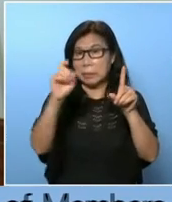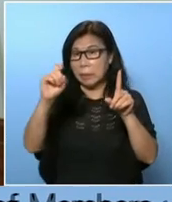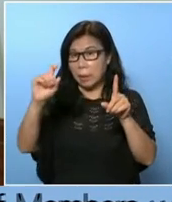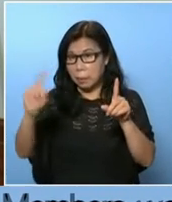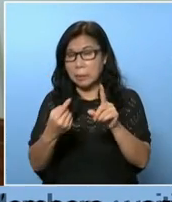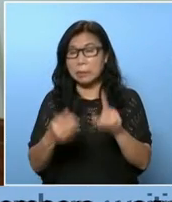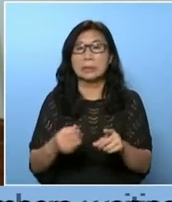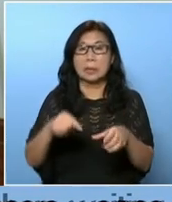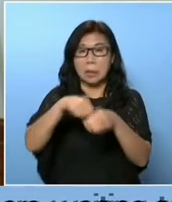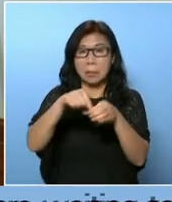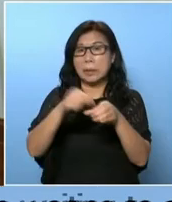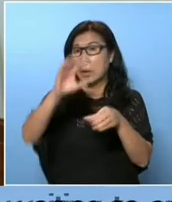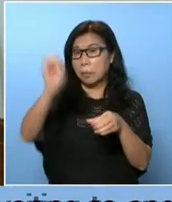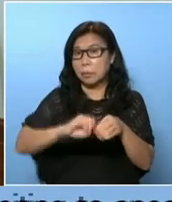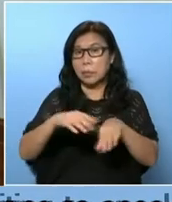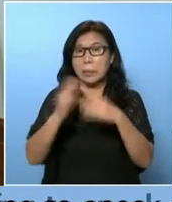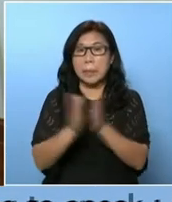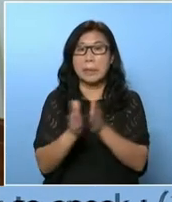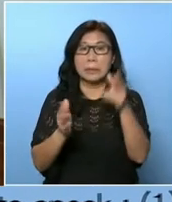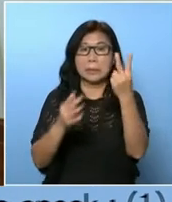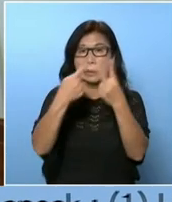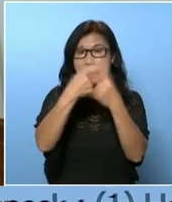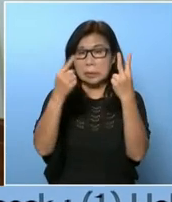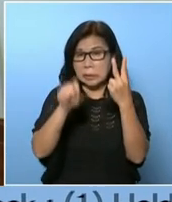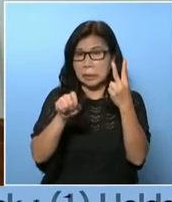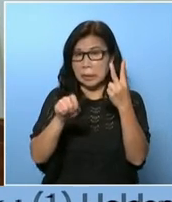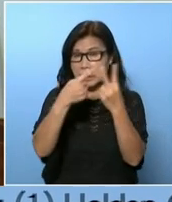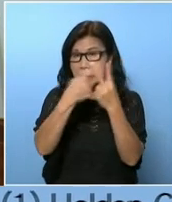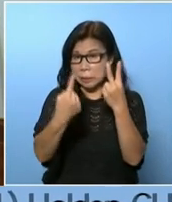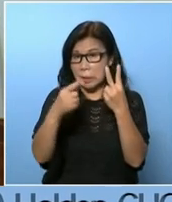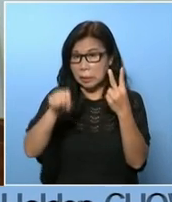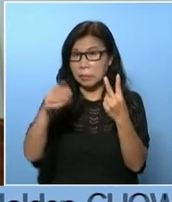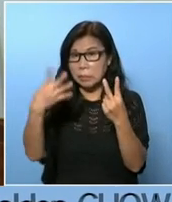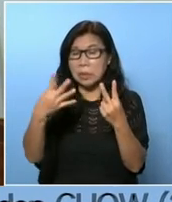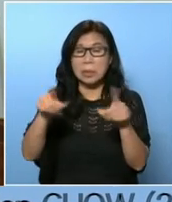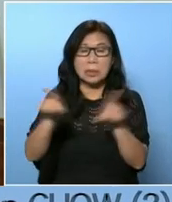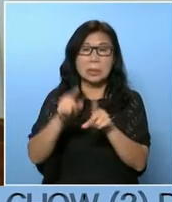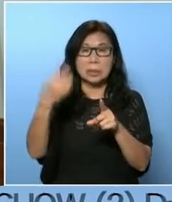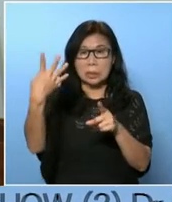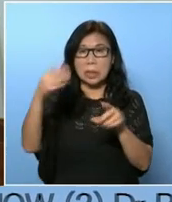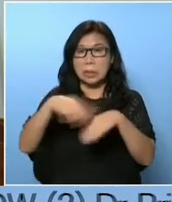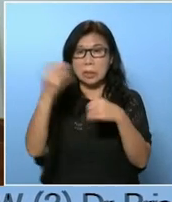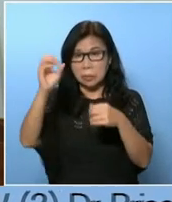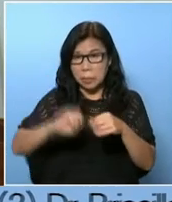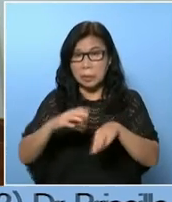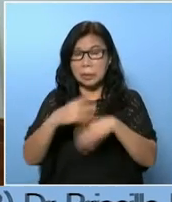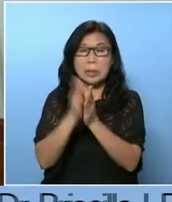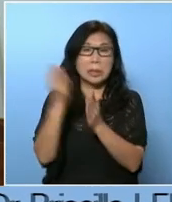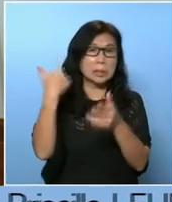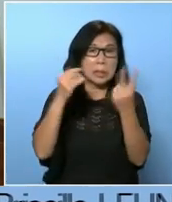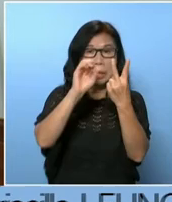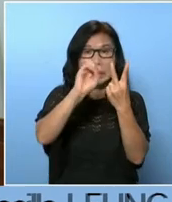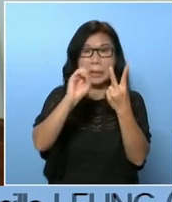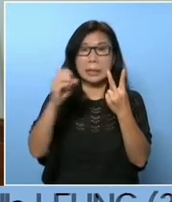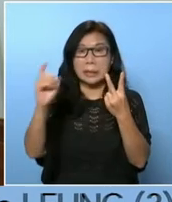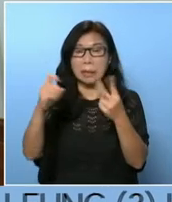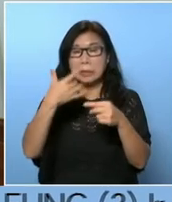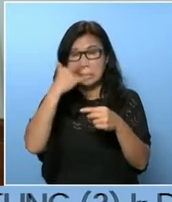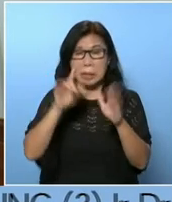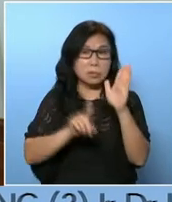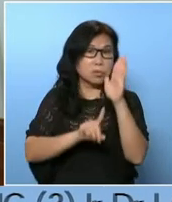149萬，貧窮率為21.4%，兩者皆創下2009年的新高。可以看